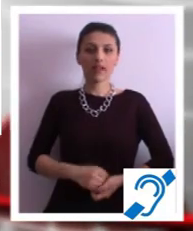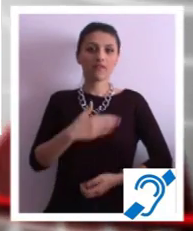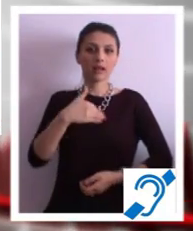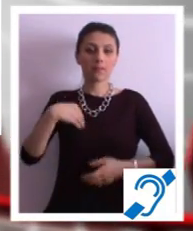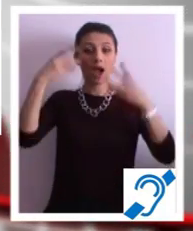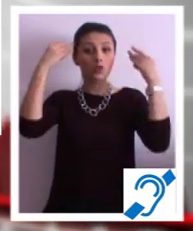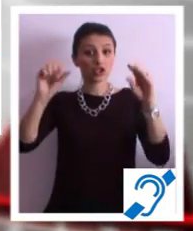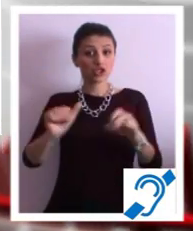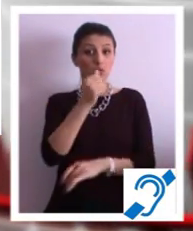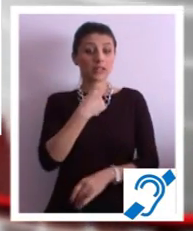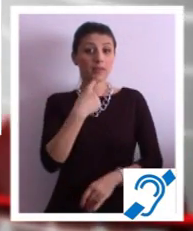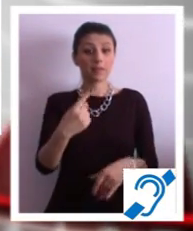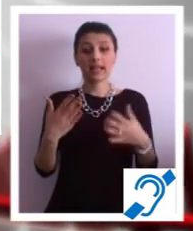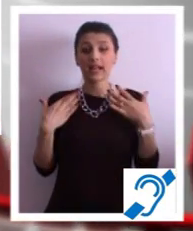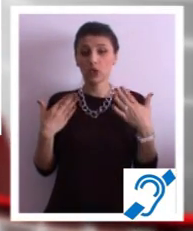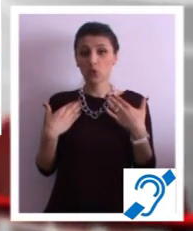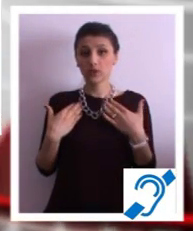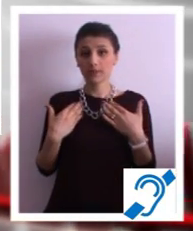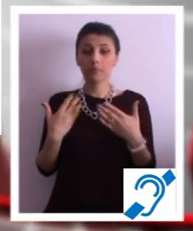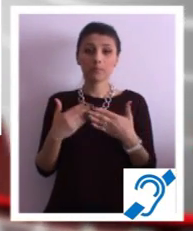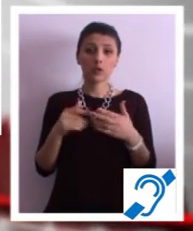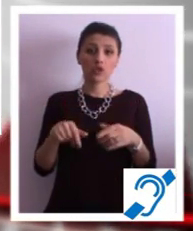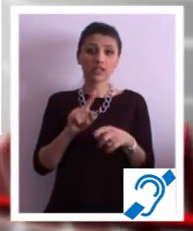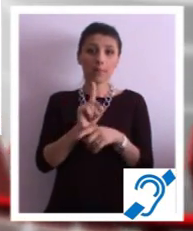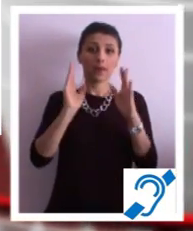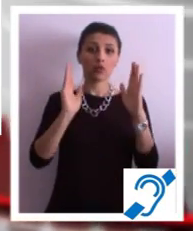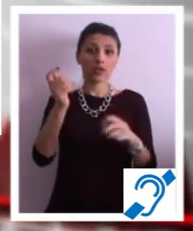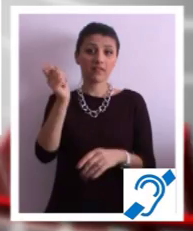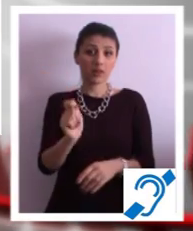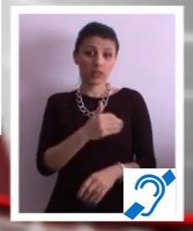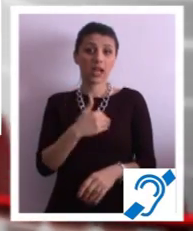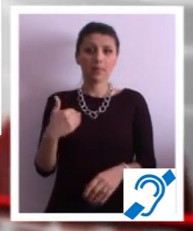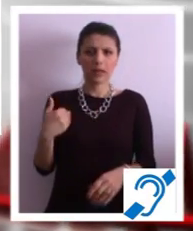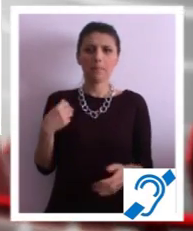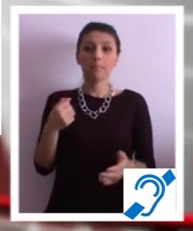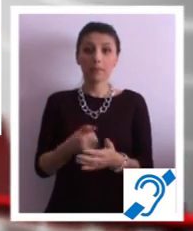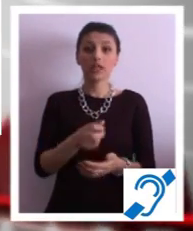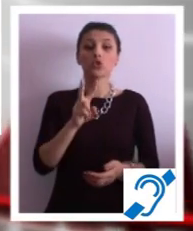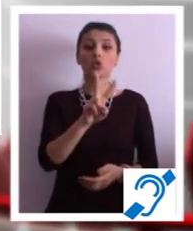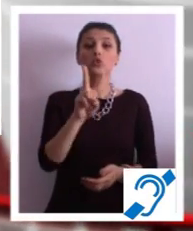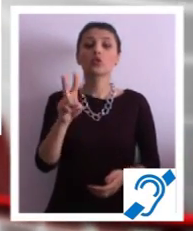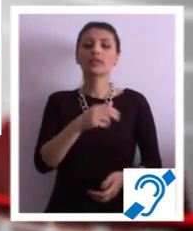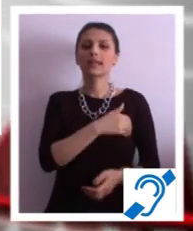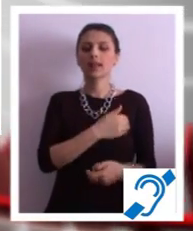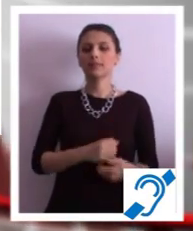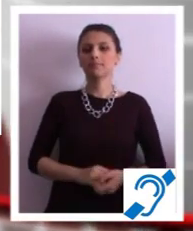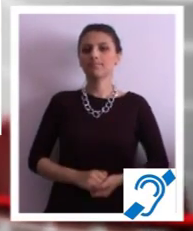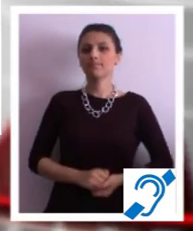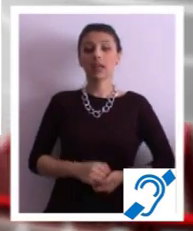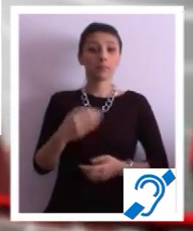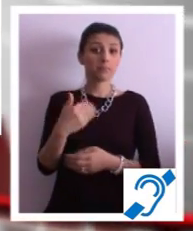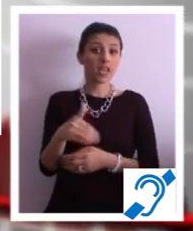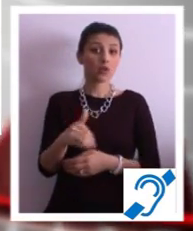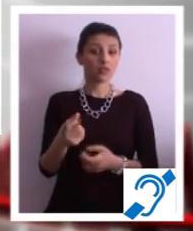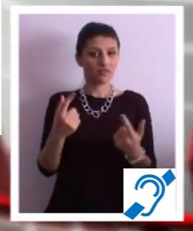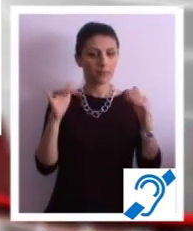Meteorologia anunță un început de săptămână extrem de călduros pentru această perioadă anului, cu temperaturi de până la 22 de grade Celsius. De